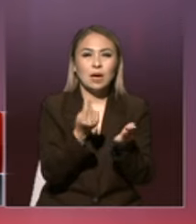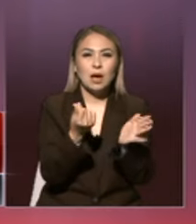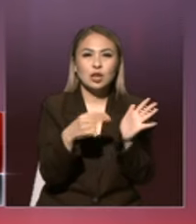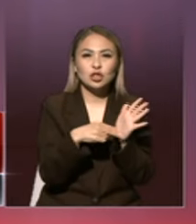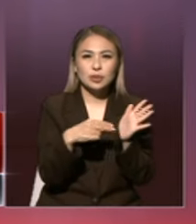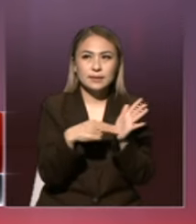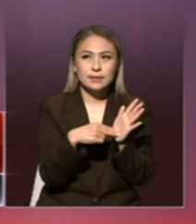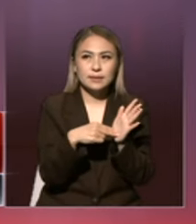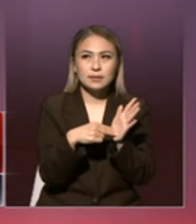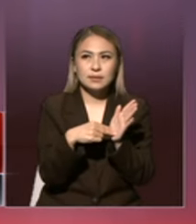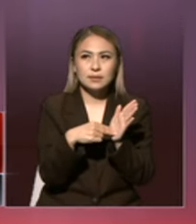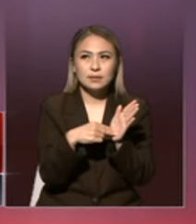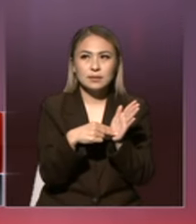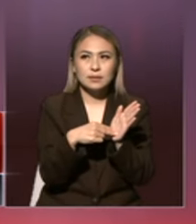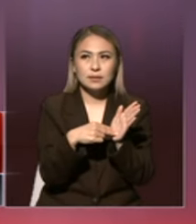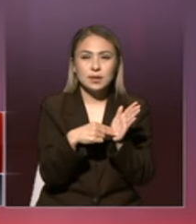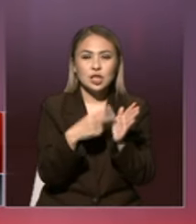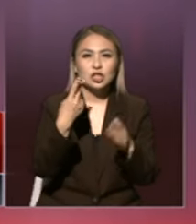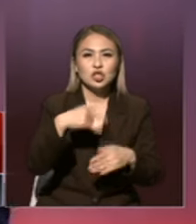ақшасына